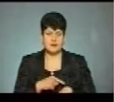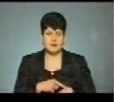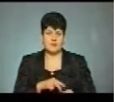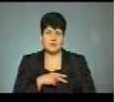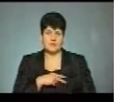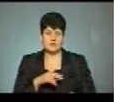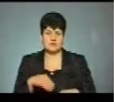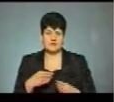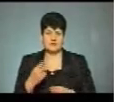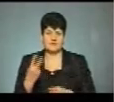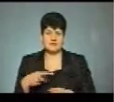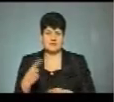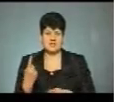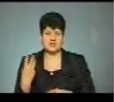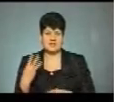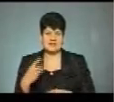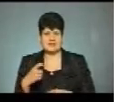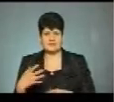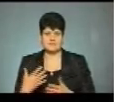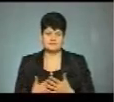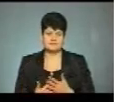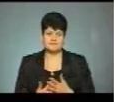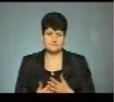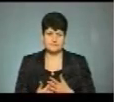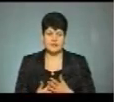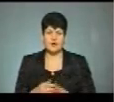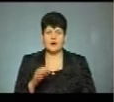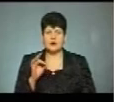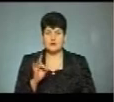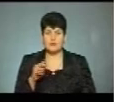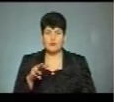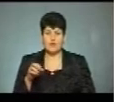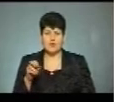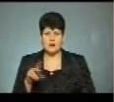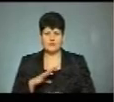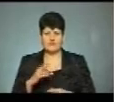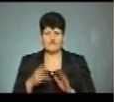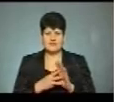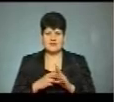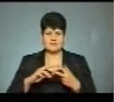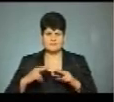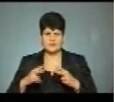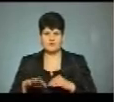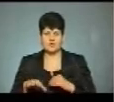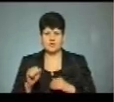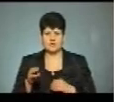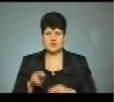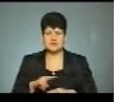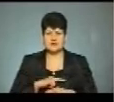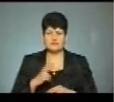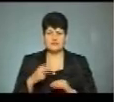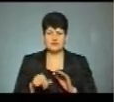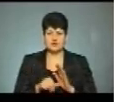наговорять в 21:30, розповів Андрій Підлужний. Руслан Муляр пройшов 8 ротацій в зоні АТО. Загинув 26